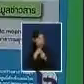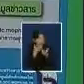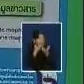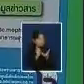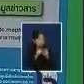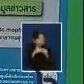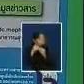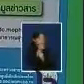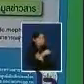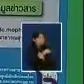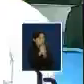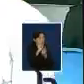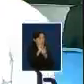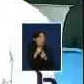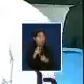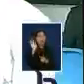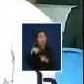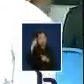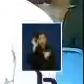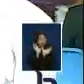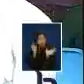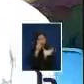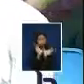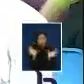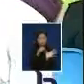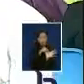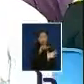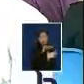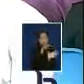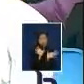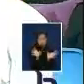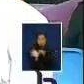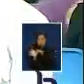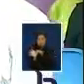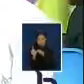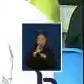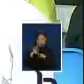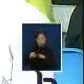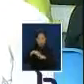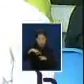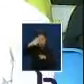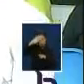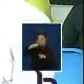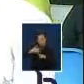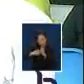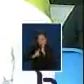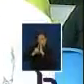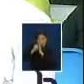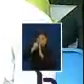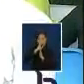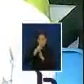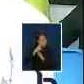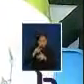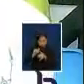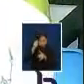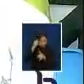ไปเนี่ยนะคะคือมือเท้าปาดมี2กลุ่มรุนแรงเป็นแบบนี้อีกกลุ่มนึงคือไข้สูงนะคะซึ่งพบไม่มากนะคะถ้าเมื่อไหร่มีไข้สูงเกิน2วัน